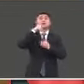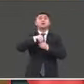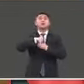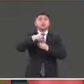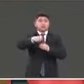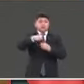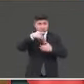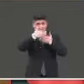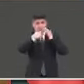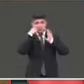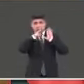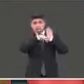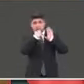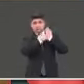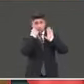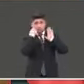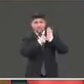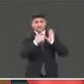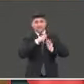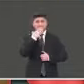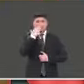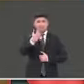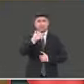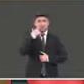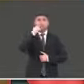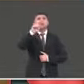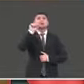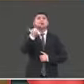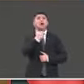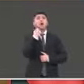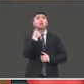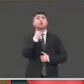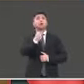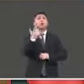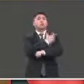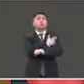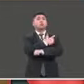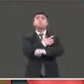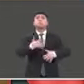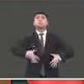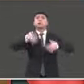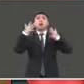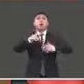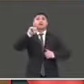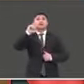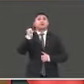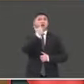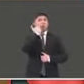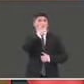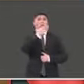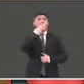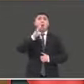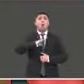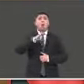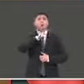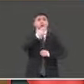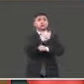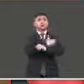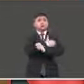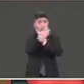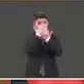ekranda da şimdi görüyorsunuz şu güzelim yurt binaları mız işte öğrencilerimizin